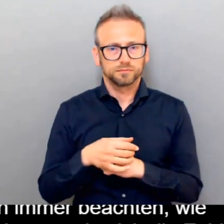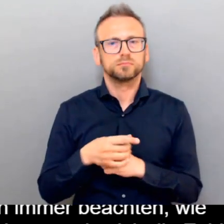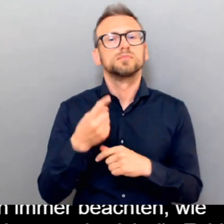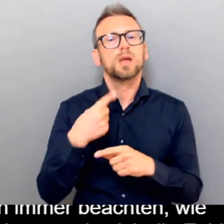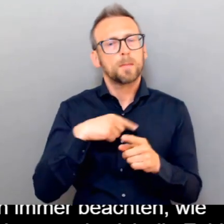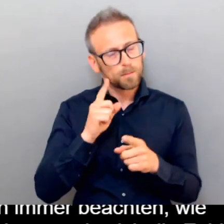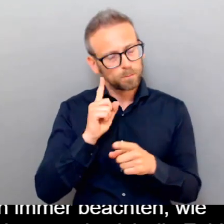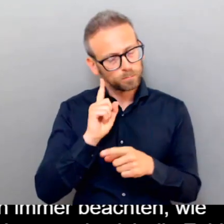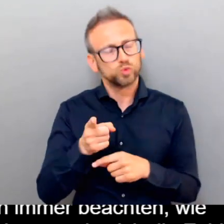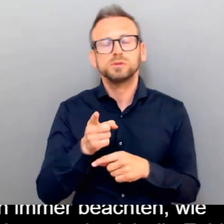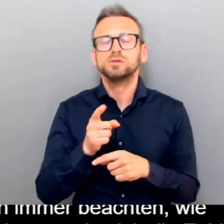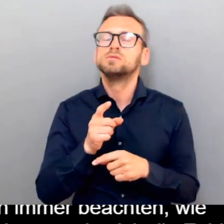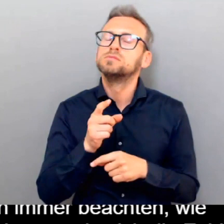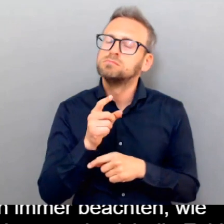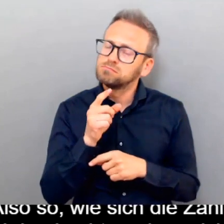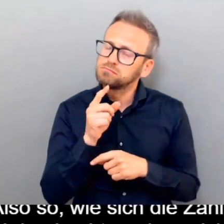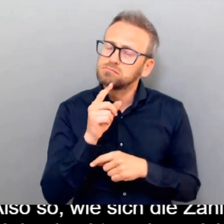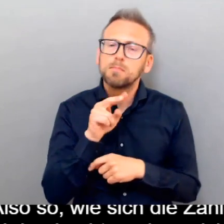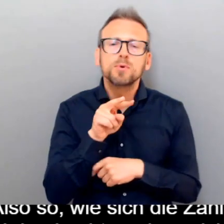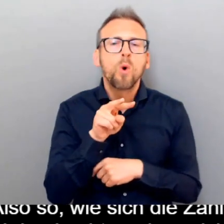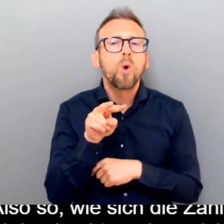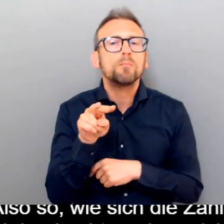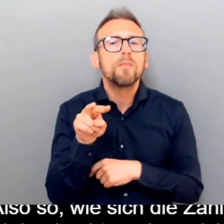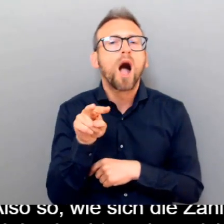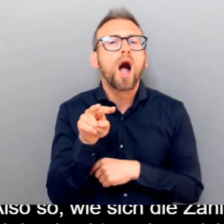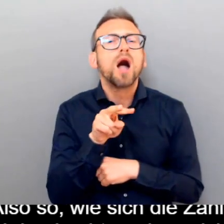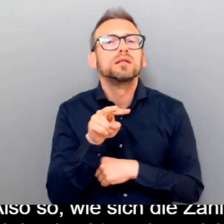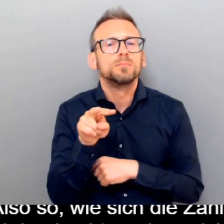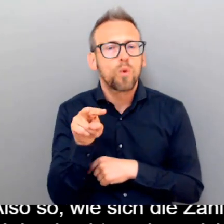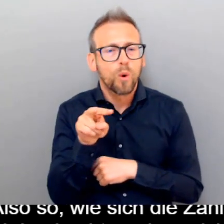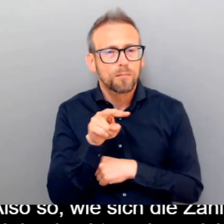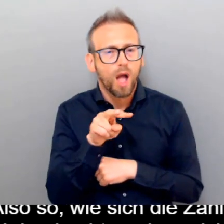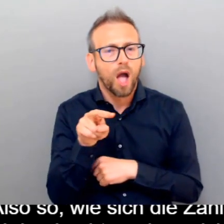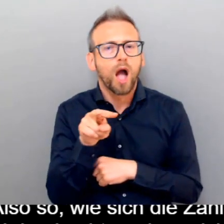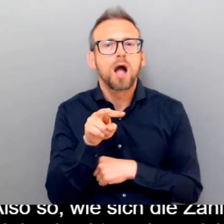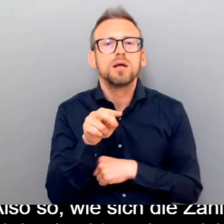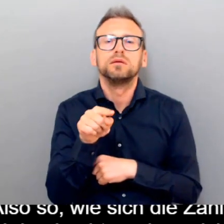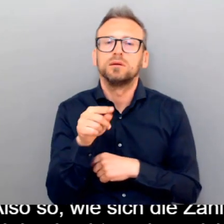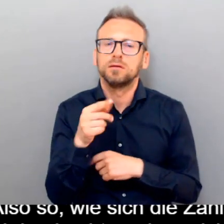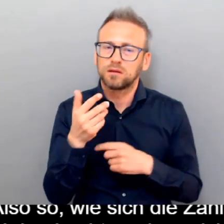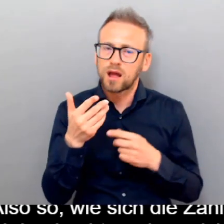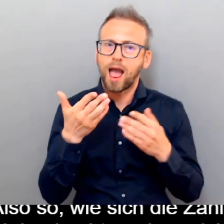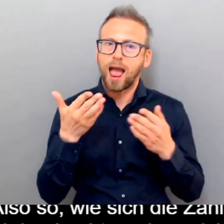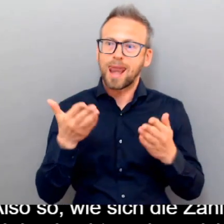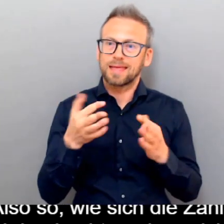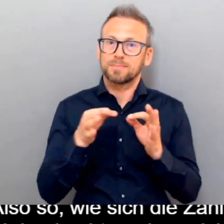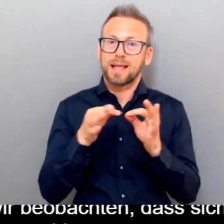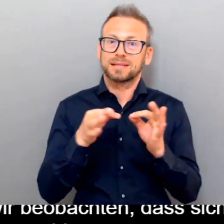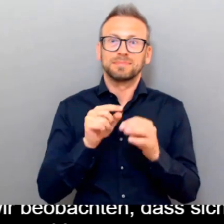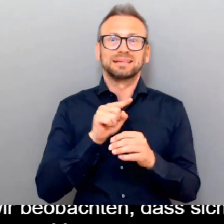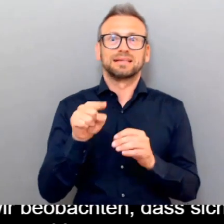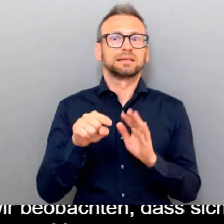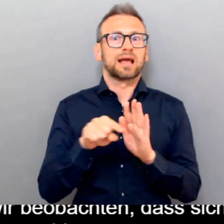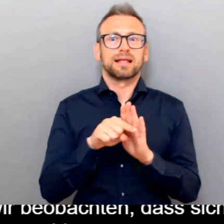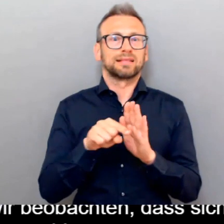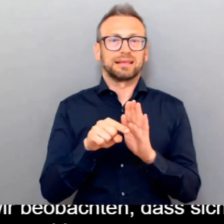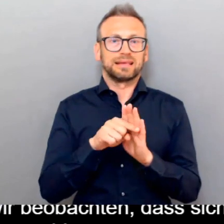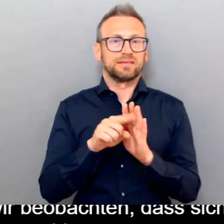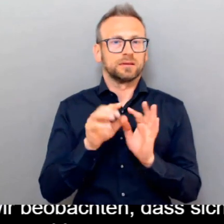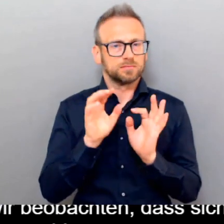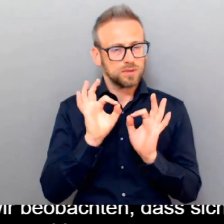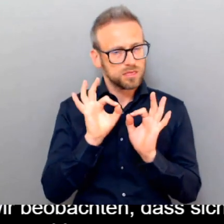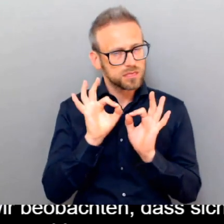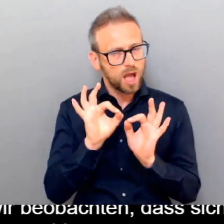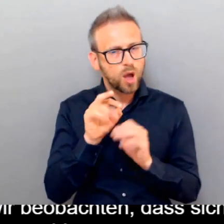Denn es ist völlig klar, das Virus macht einfach so weiter. Es folgt seiner Biologie, jedenfalls